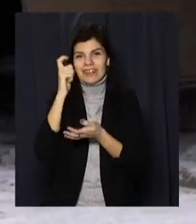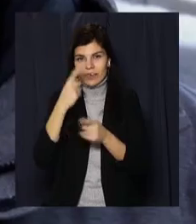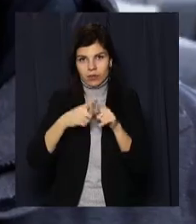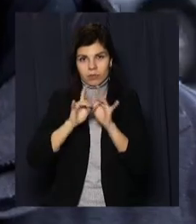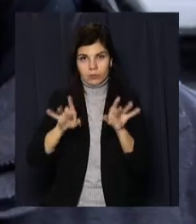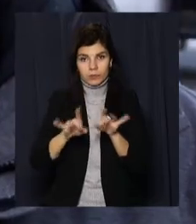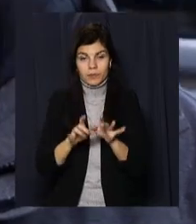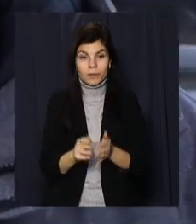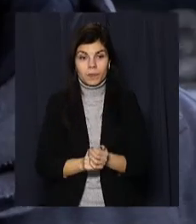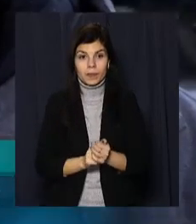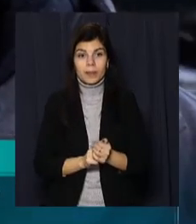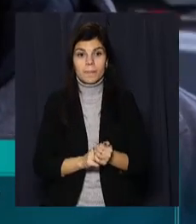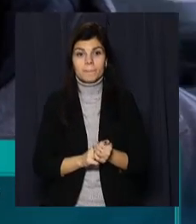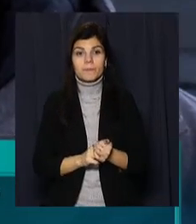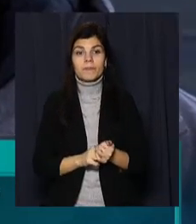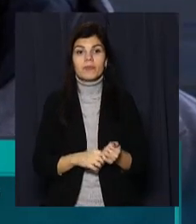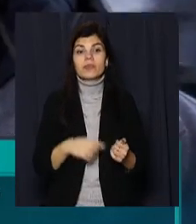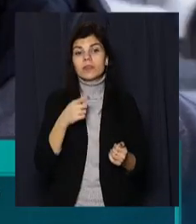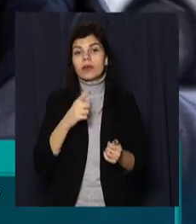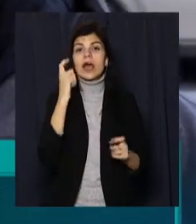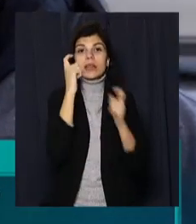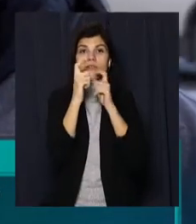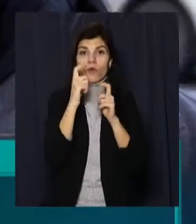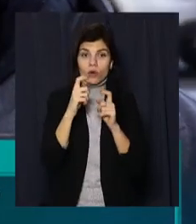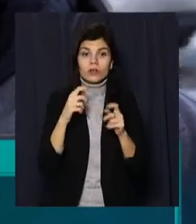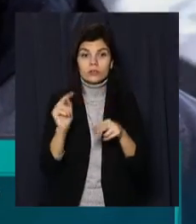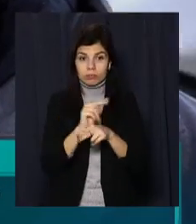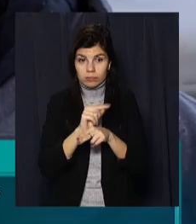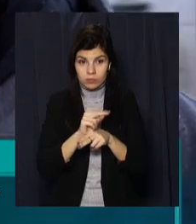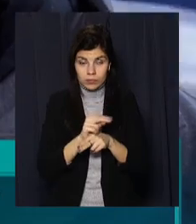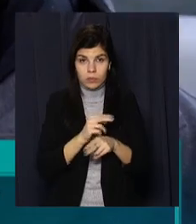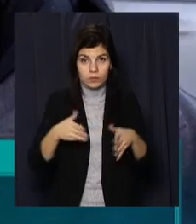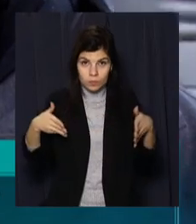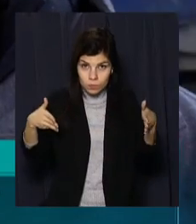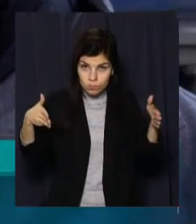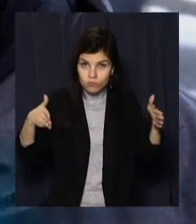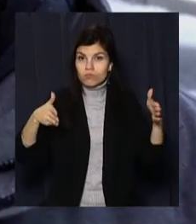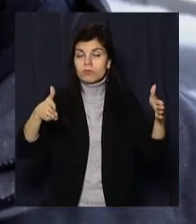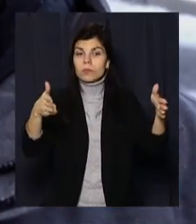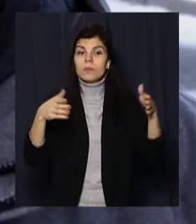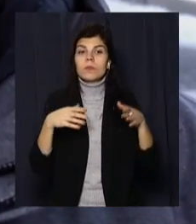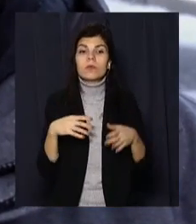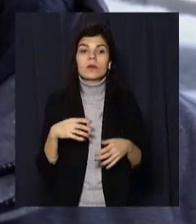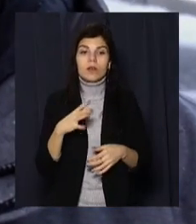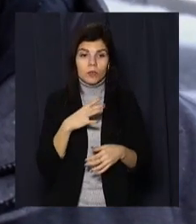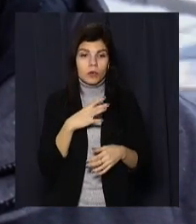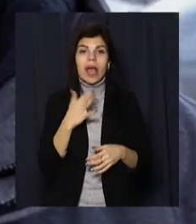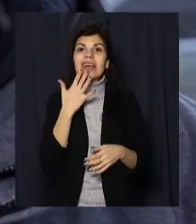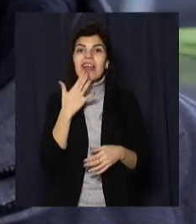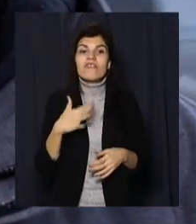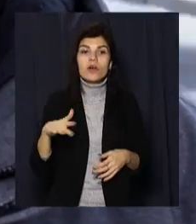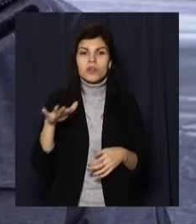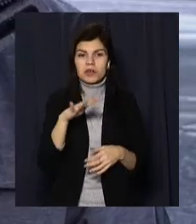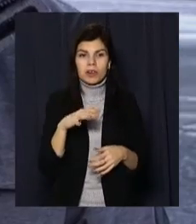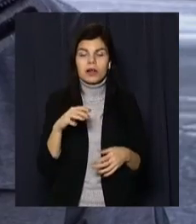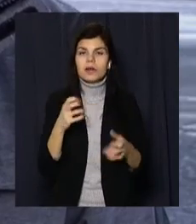Для удобства автомобілістів трамвайний путь був уложений в широкополосній плиті Был применен прогрессивный европейский